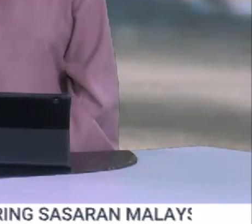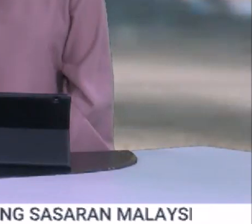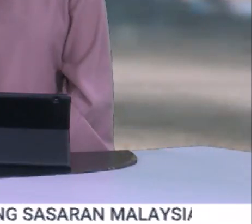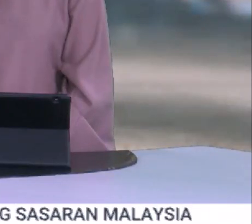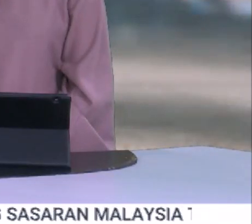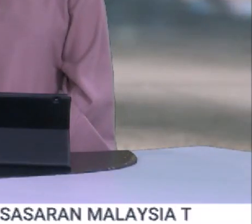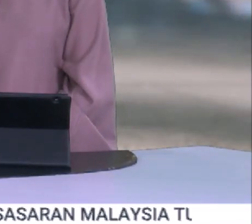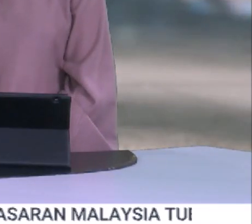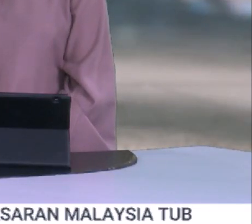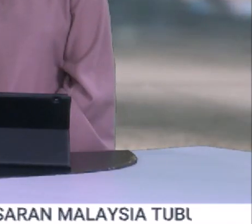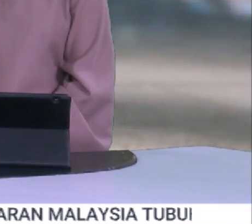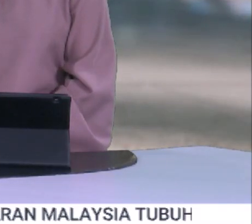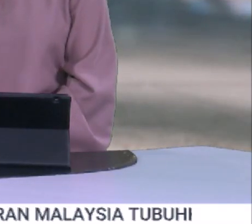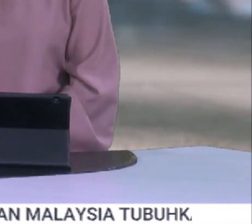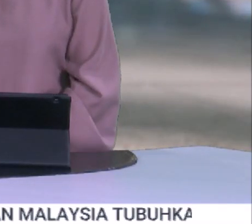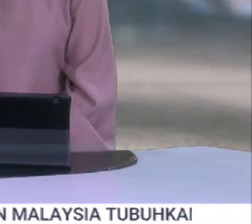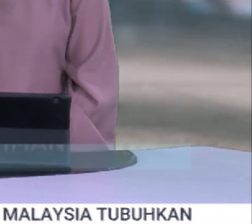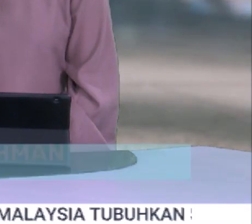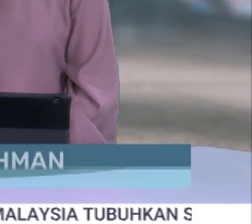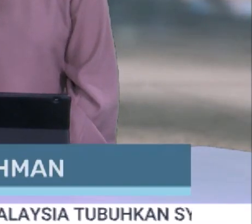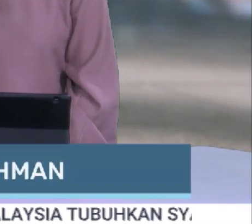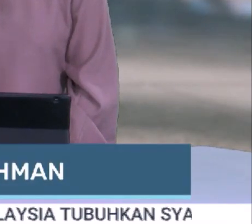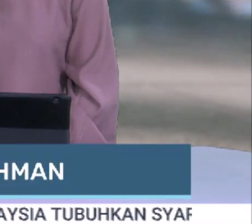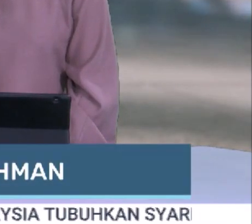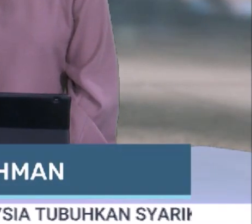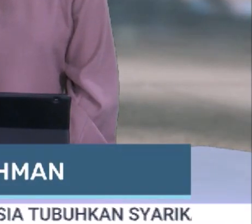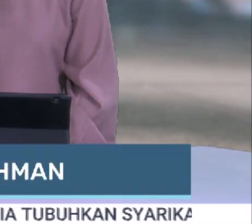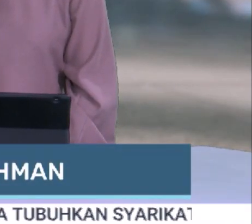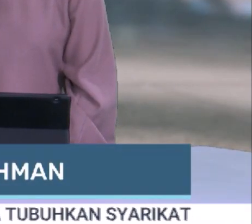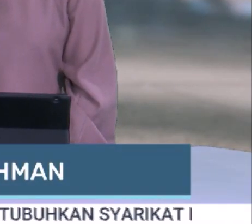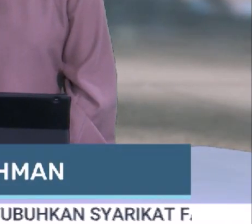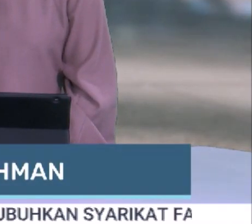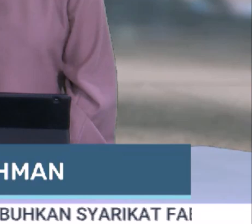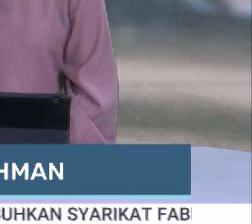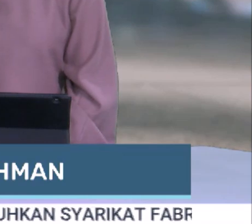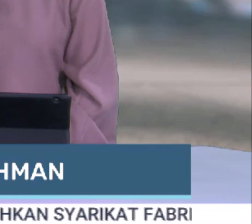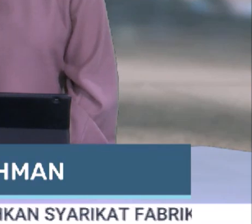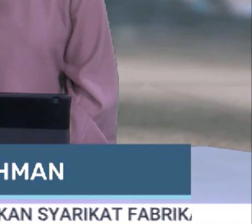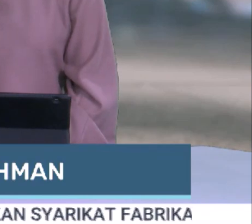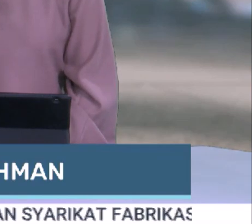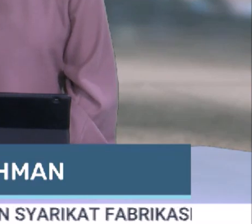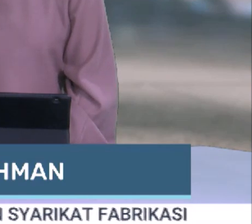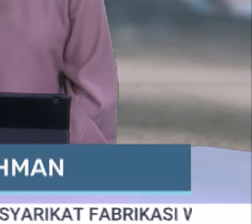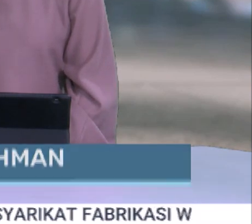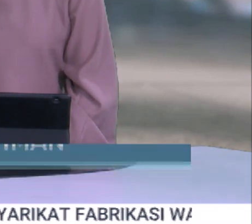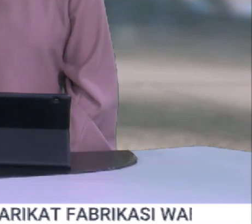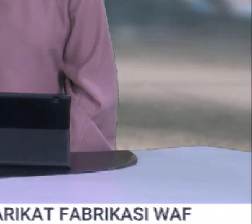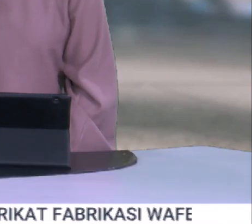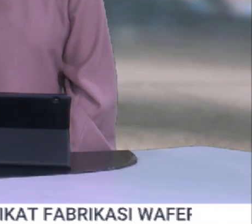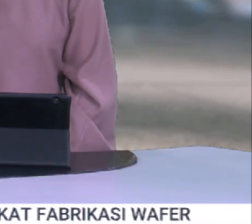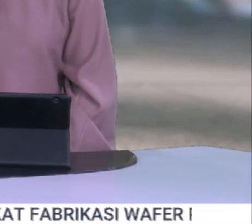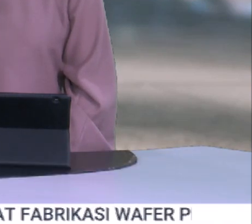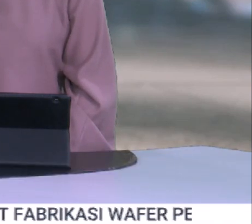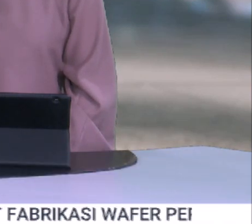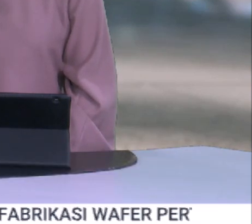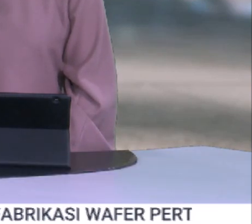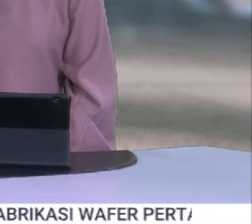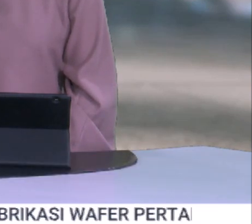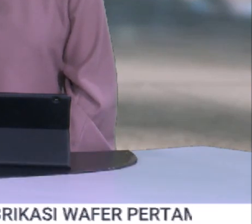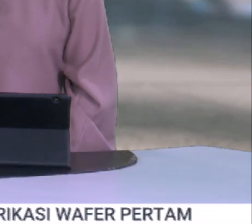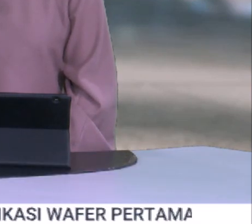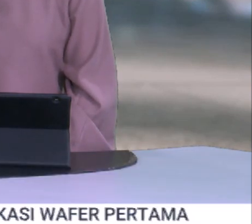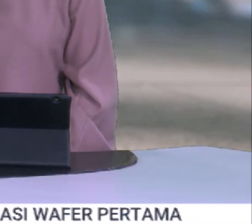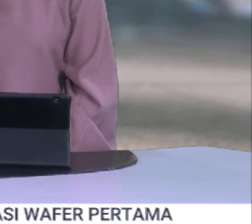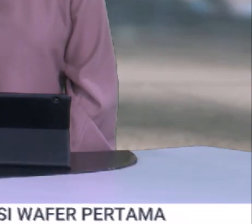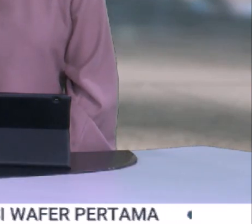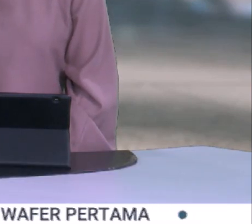Assalamualaikum dan salam Malaysia Madani Kembara kenali Borneo yang di-pertuan agong suultan Abdullah riayatuddin al-mustafa